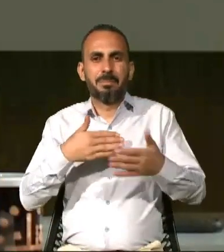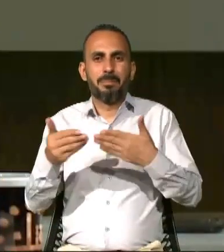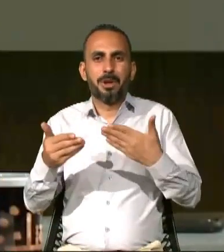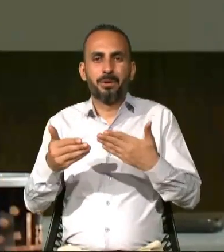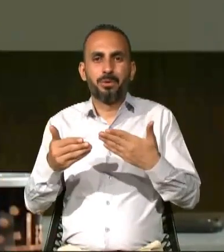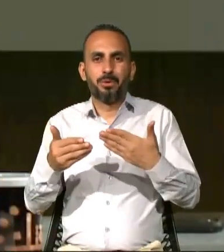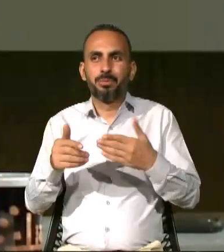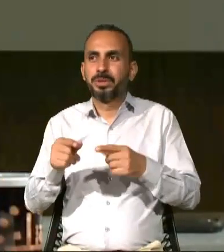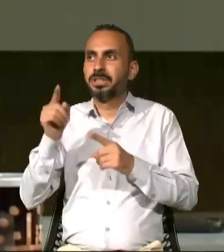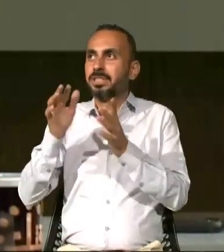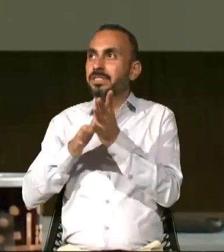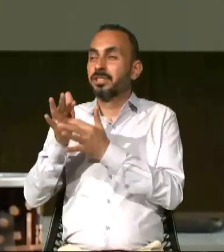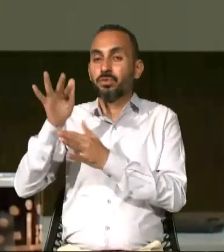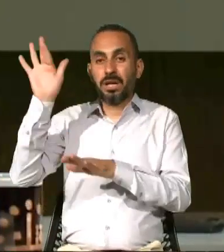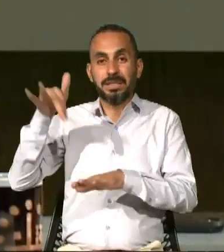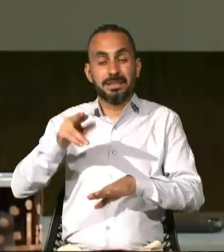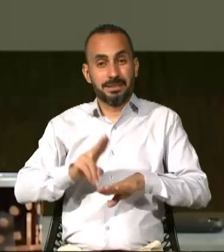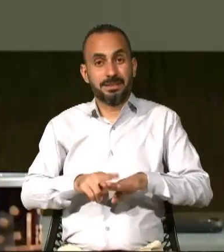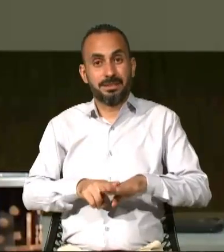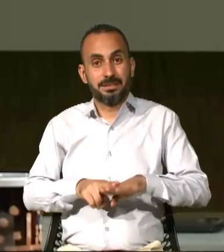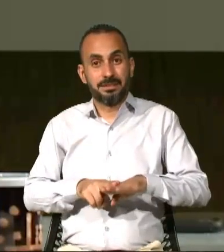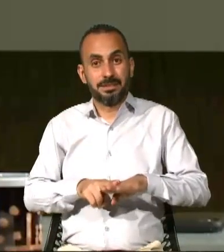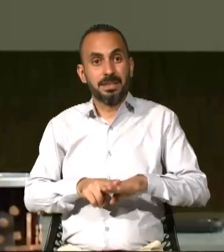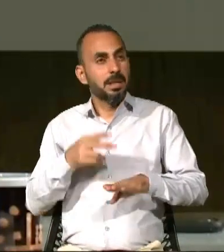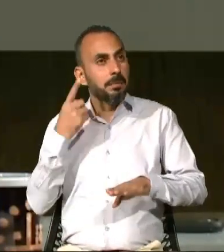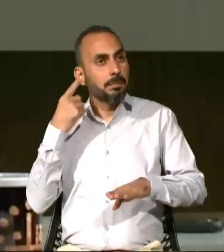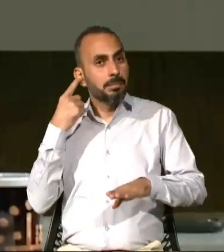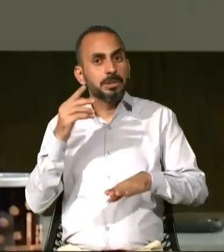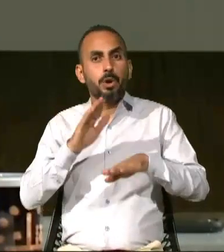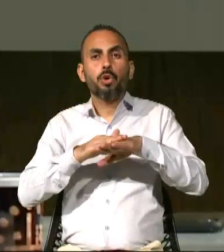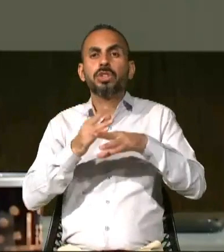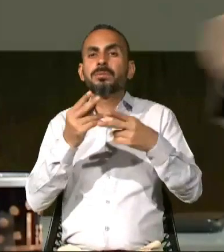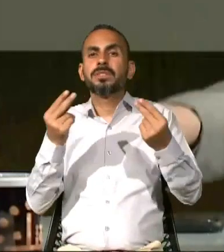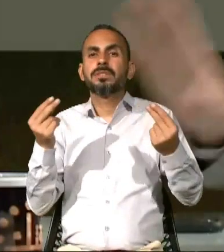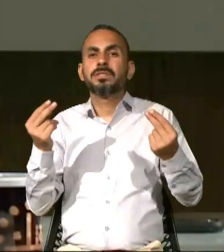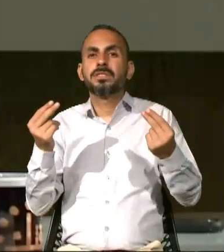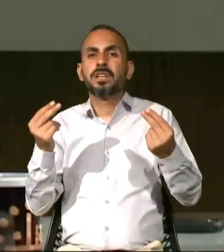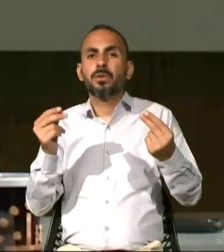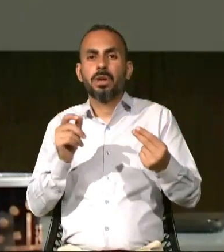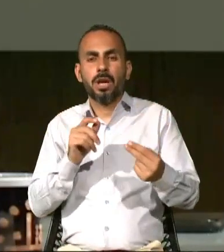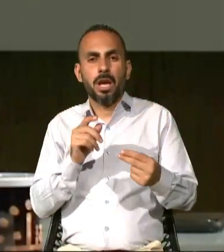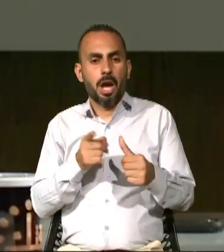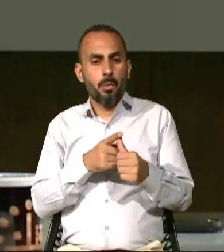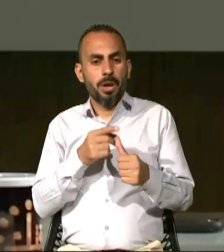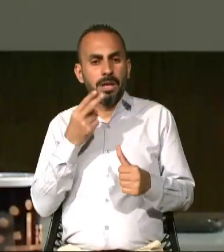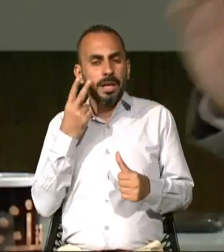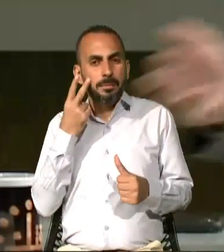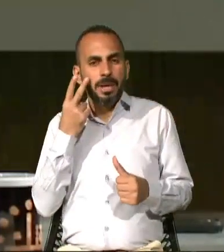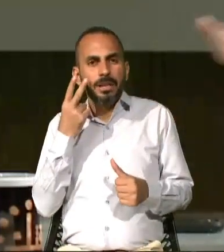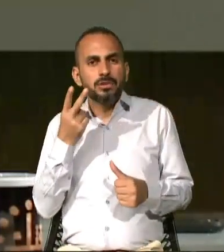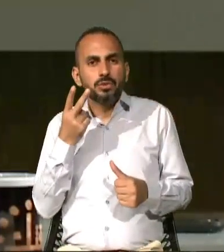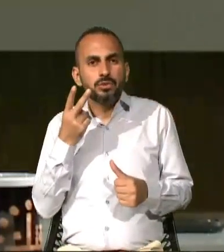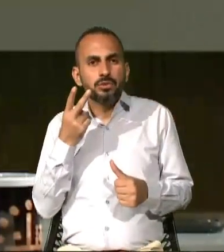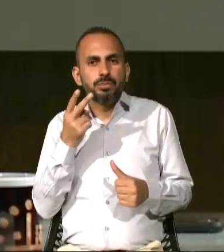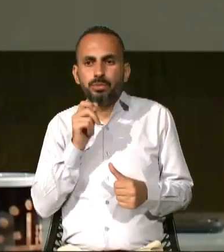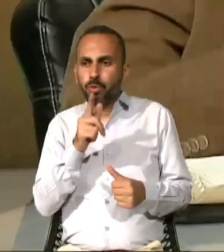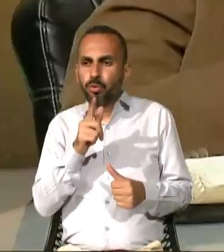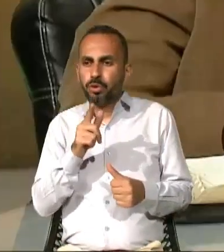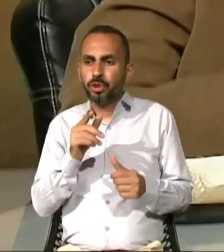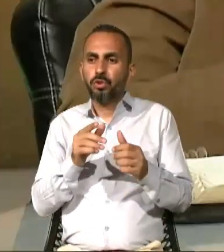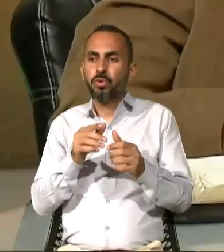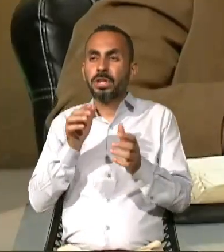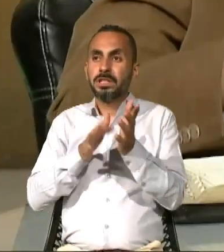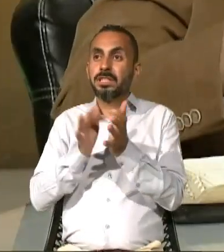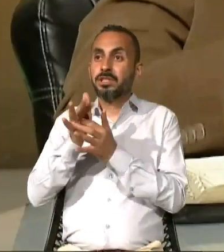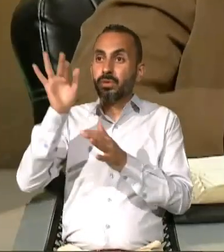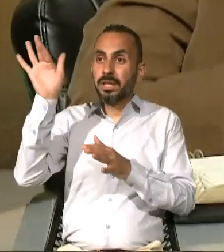اول ما اتكلم عن المجيء التاني، انا بسمع وعاظ كتير قوي، اول ما يجيب مجيء التاني لازم يذكر لي الايه دي. ده ايه الفكره يعني؟ الفكره